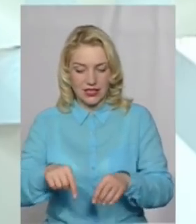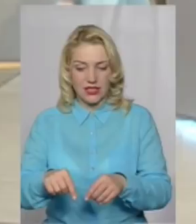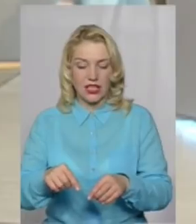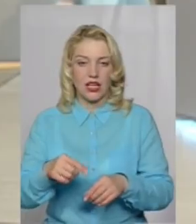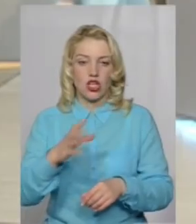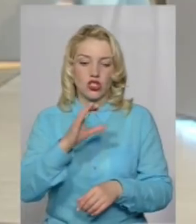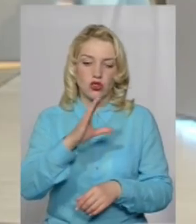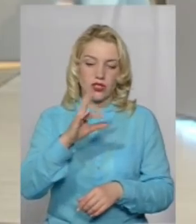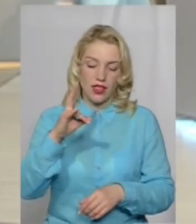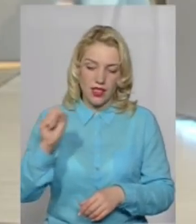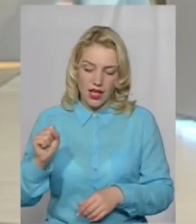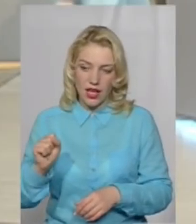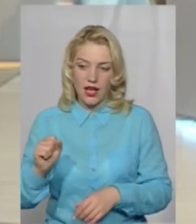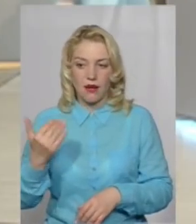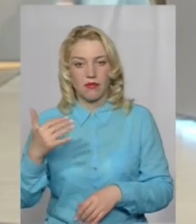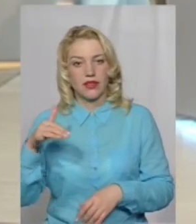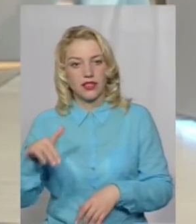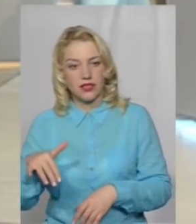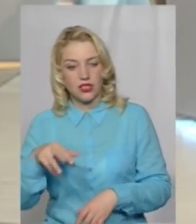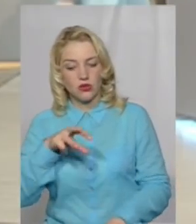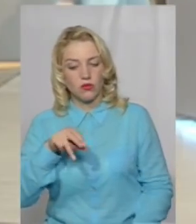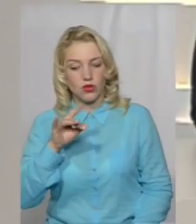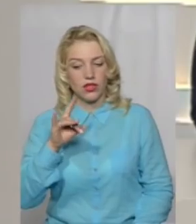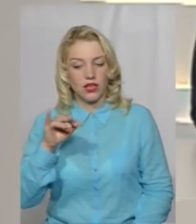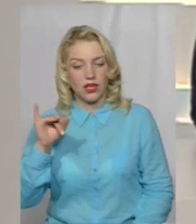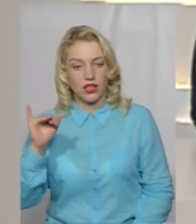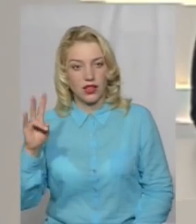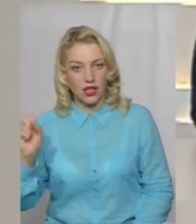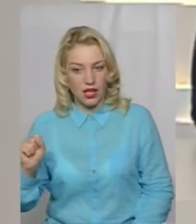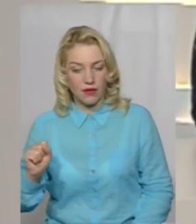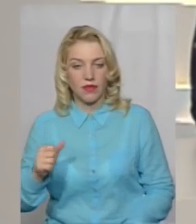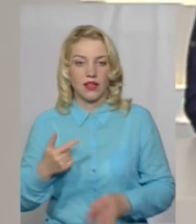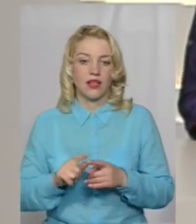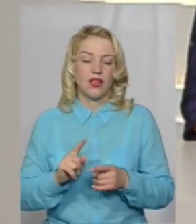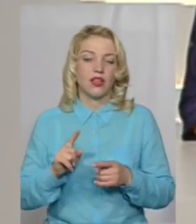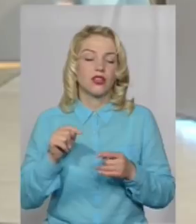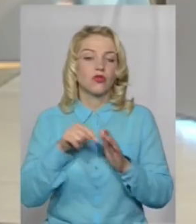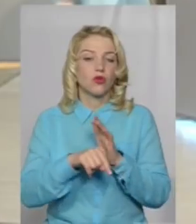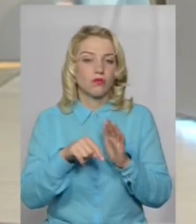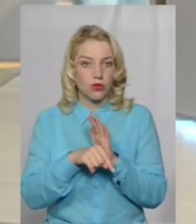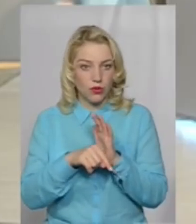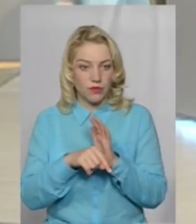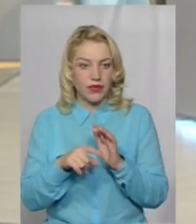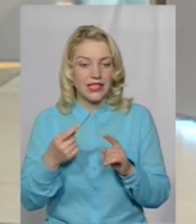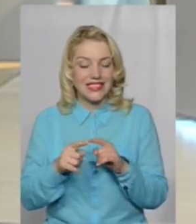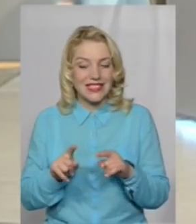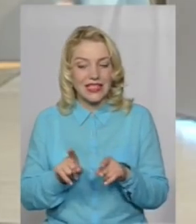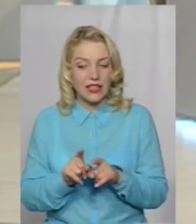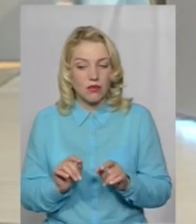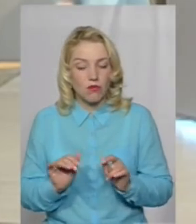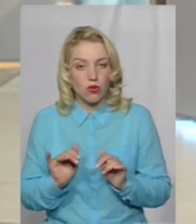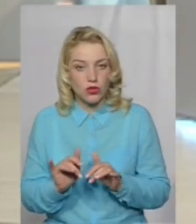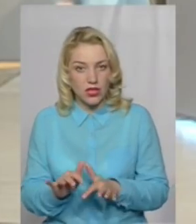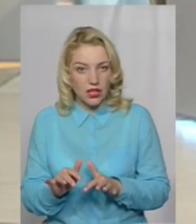модрини, 10%, так? Частину з них ми, наприклад, передамо іншим лісгоспам. Тобто процес такий,